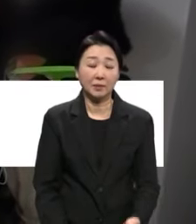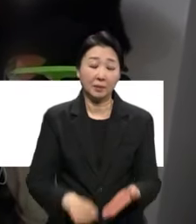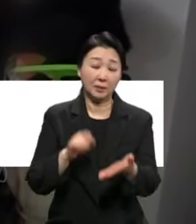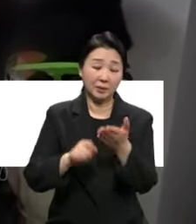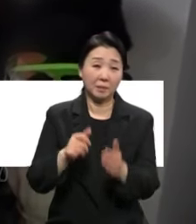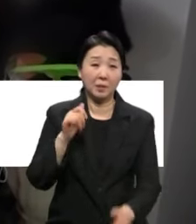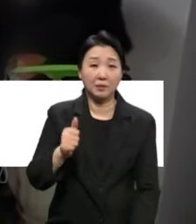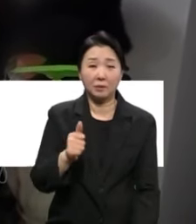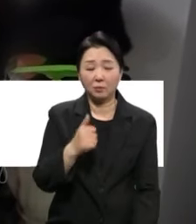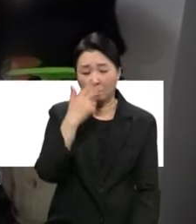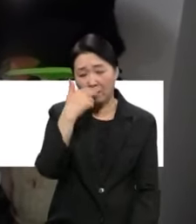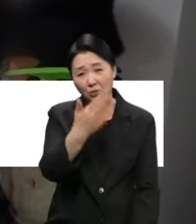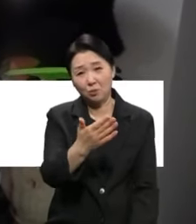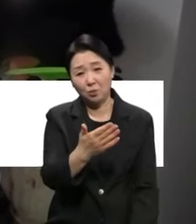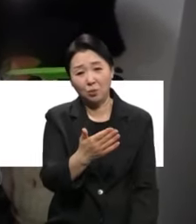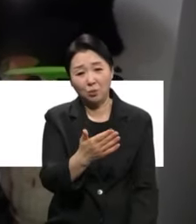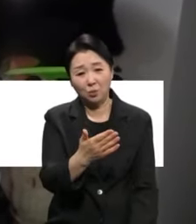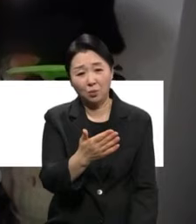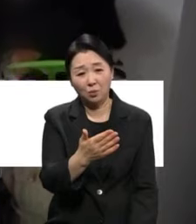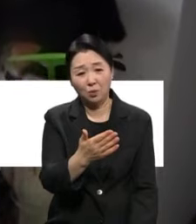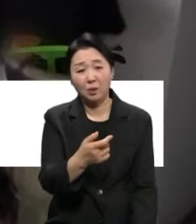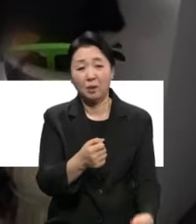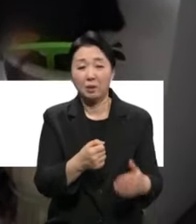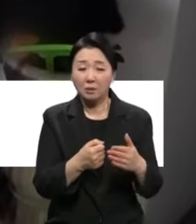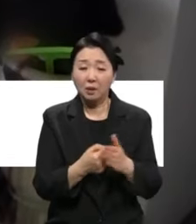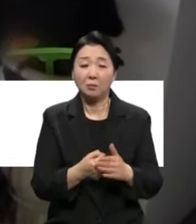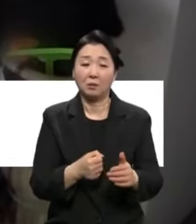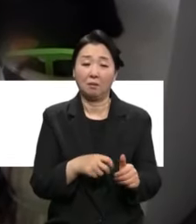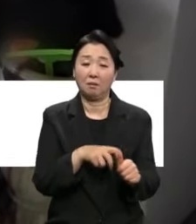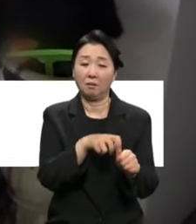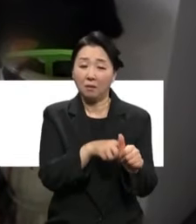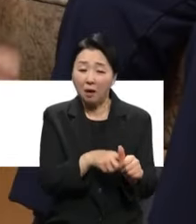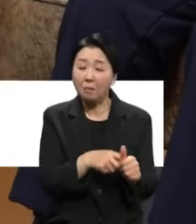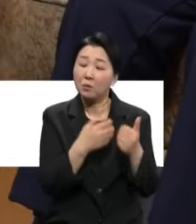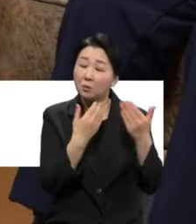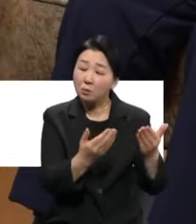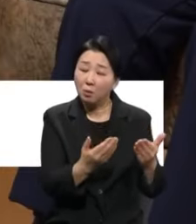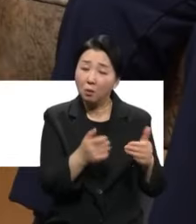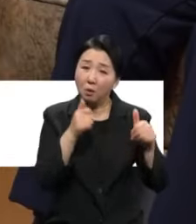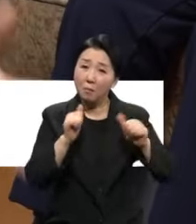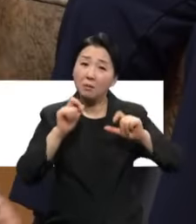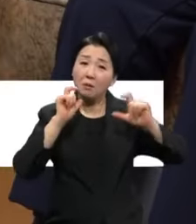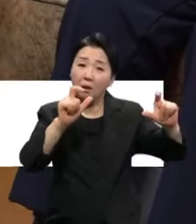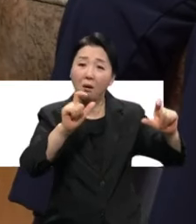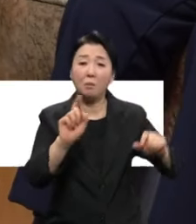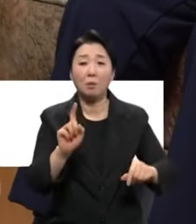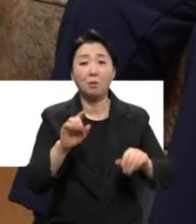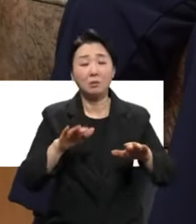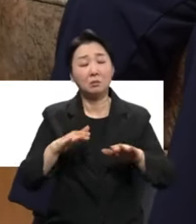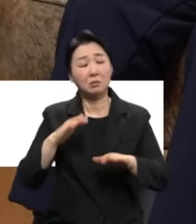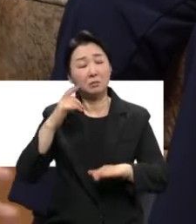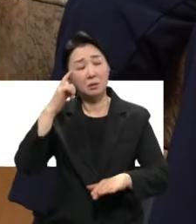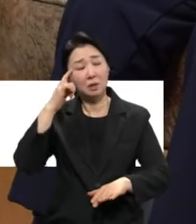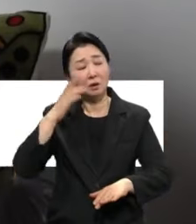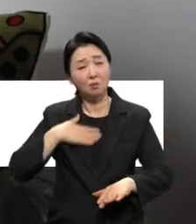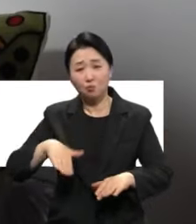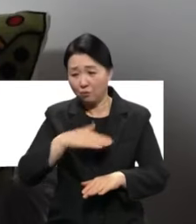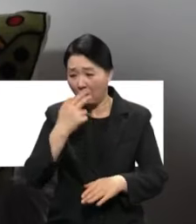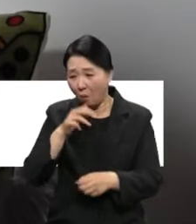한 이상 그렇게 그 감형을 시켜주고 판결까지 내리고 요즘 지금 생각 너무 억울하니까